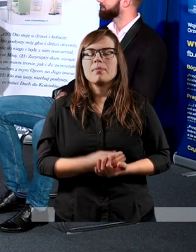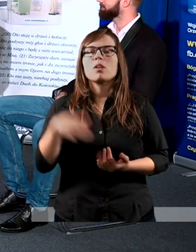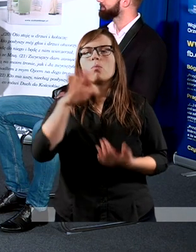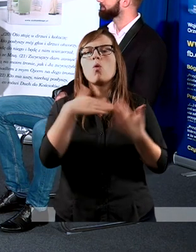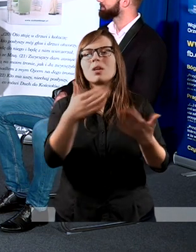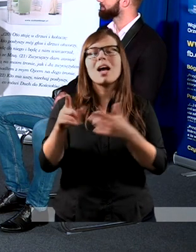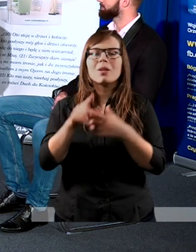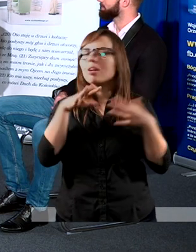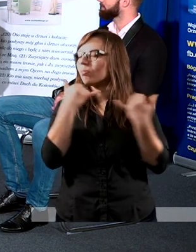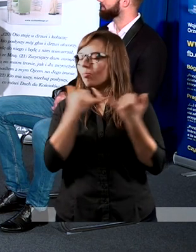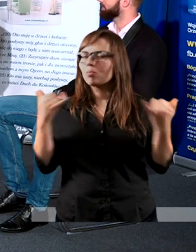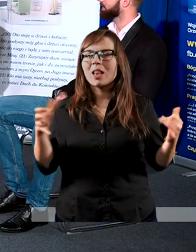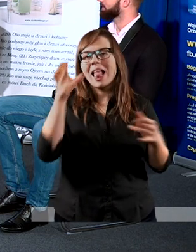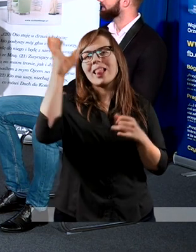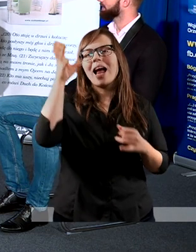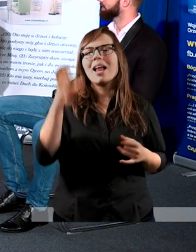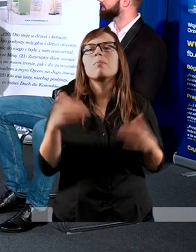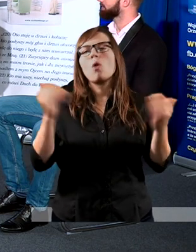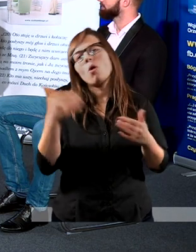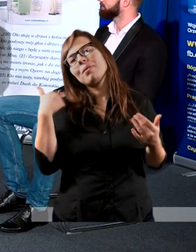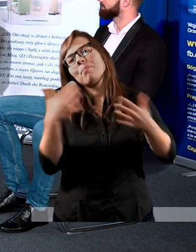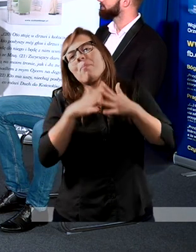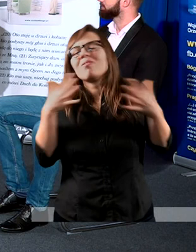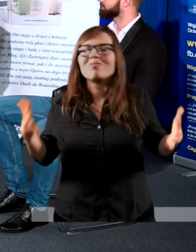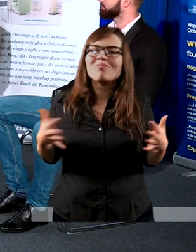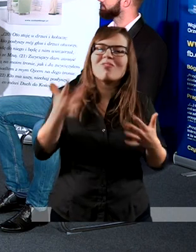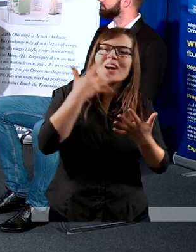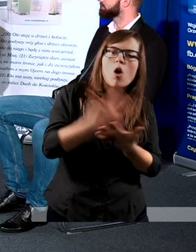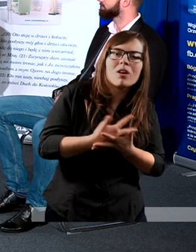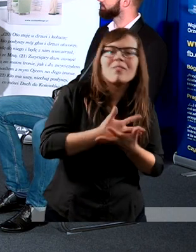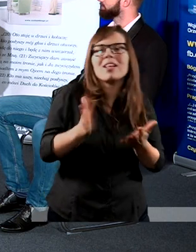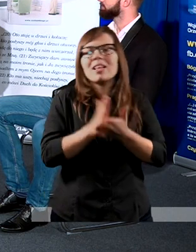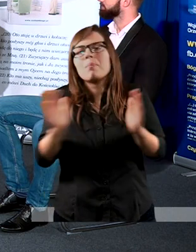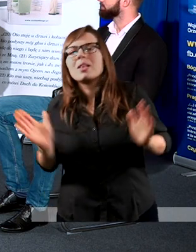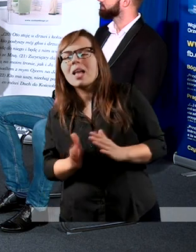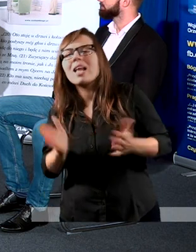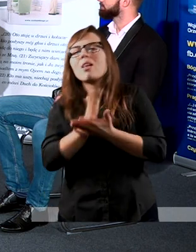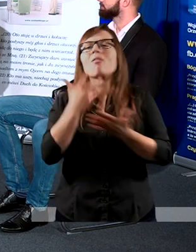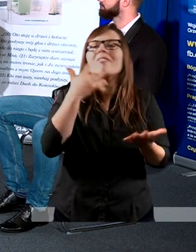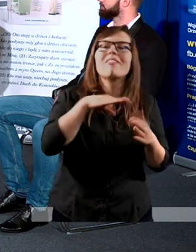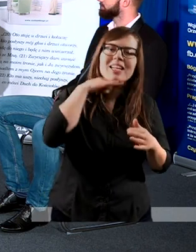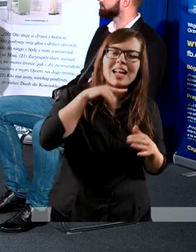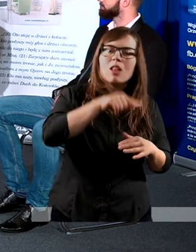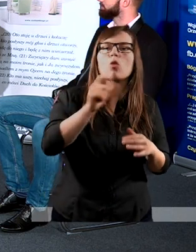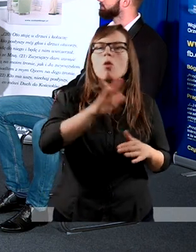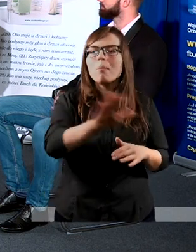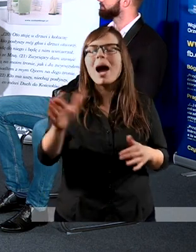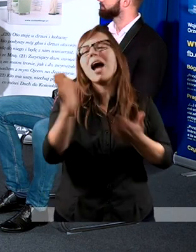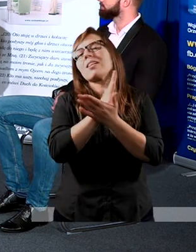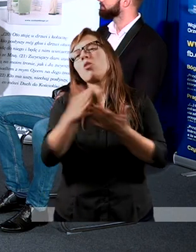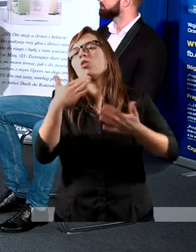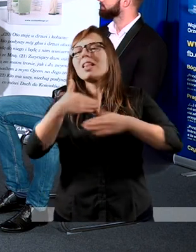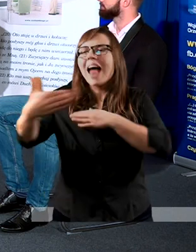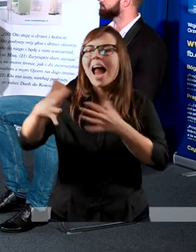Bóg dał też różne talenty. Te talenty mogą być bardziej wykorzystywane, mniej. Niektórym wystarcza to, co mają, niektórzy sięgają trochę dalej